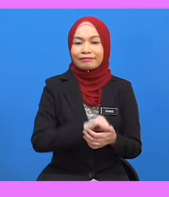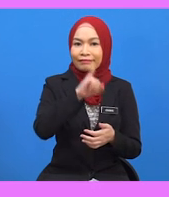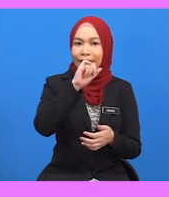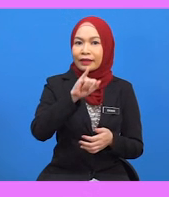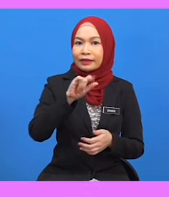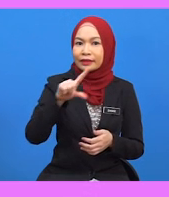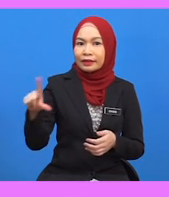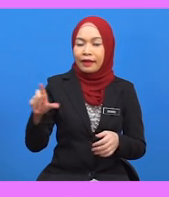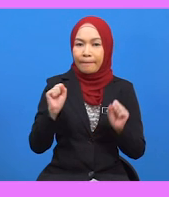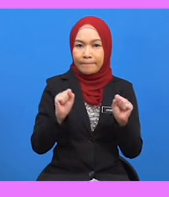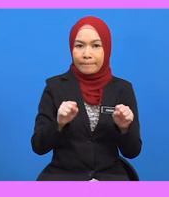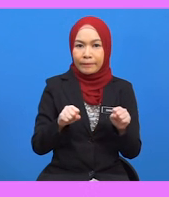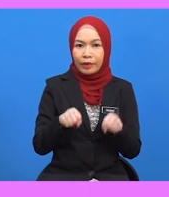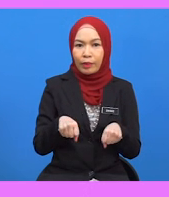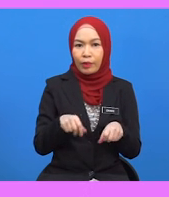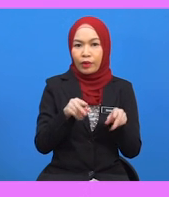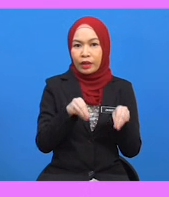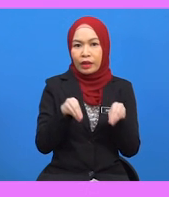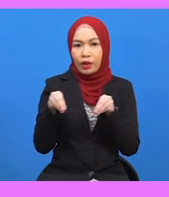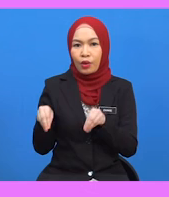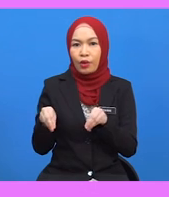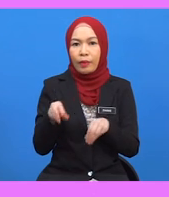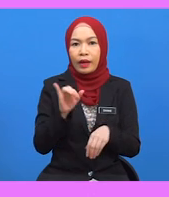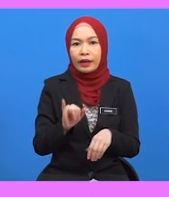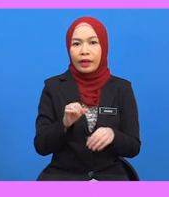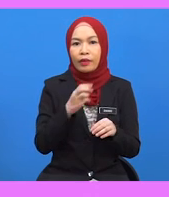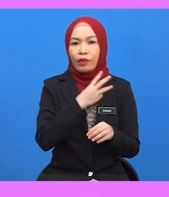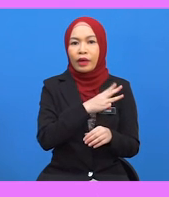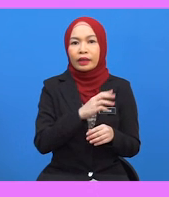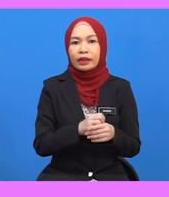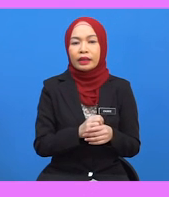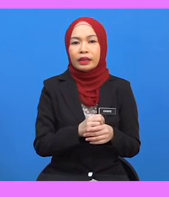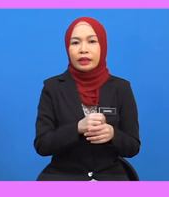pemboleh ubah yang mewakili kedudukan item dalam senarai L.